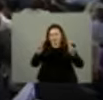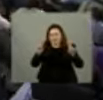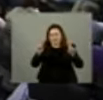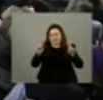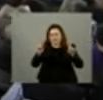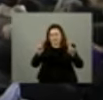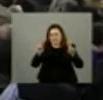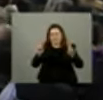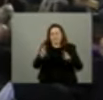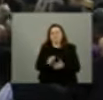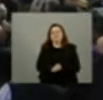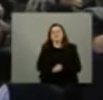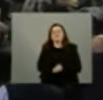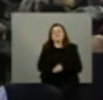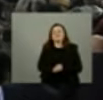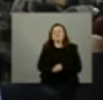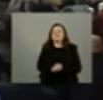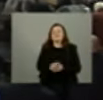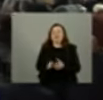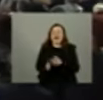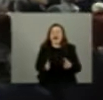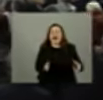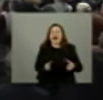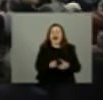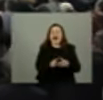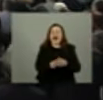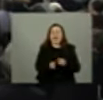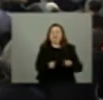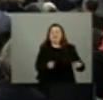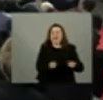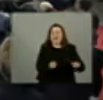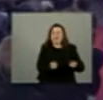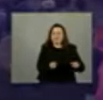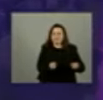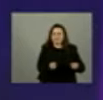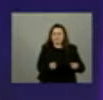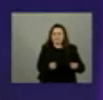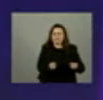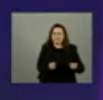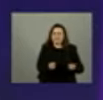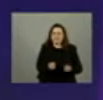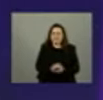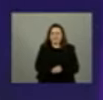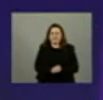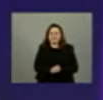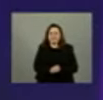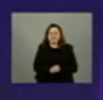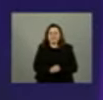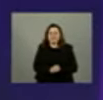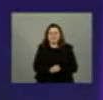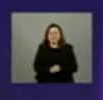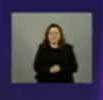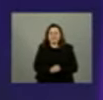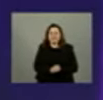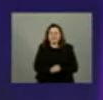Κασελάκη και με ποιο ιδεολογικό πολιτικό υπόστρωμα. Δηλαδή θα υπάρξει πολιτικο-ιδεολογική σύγκρουση